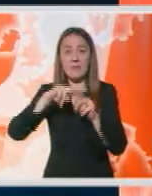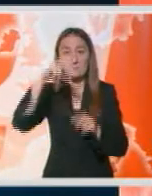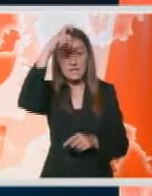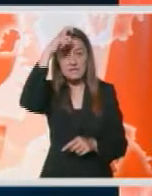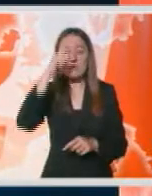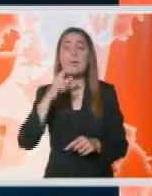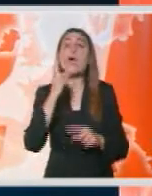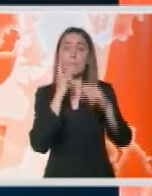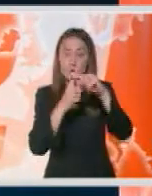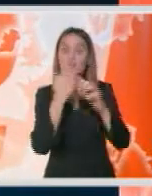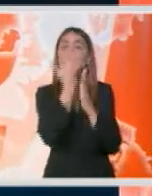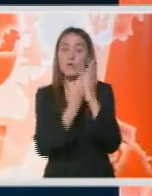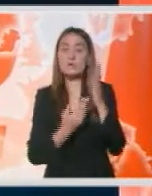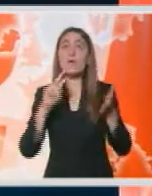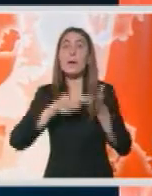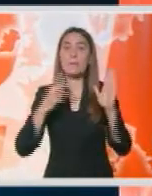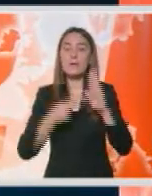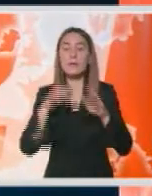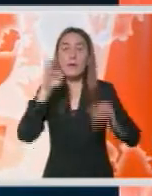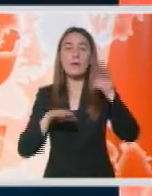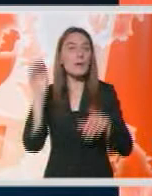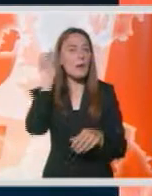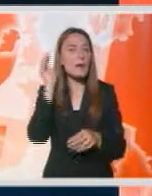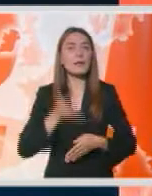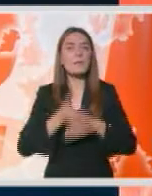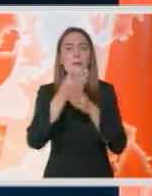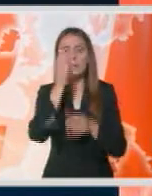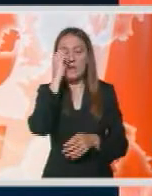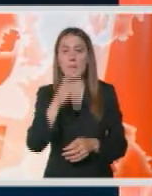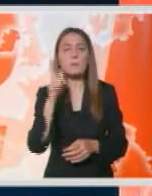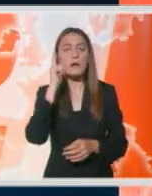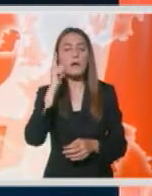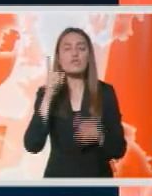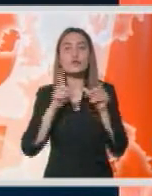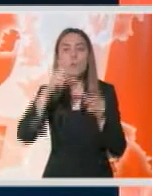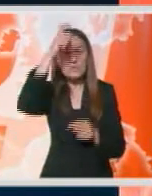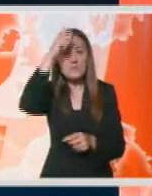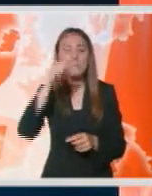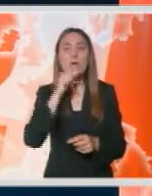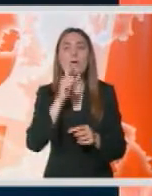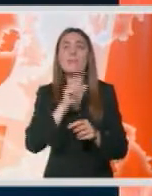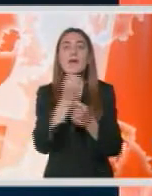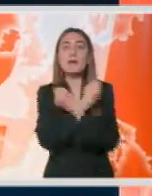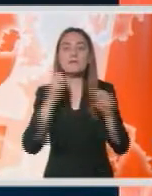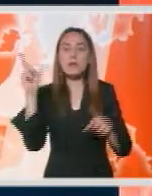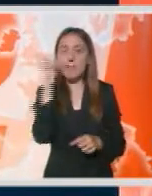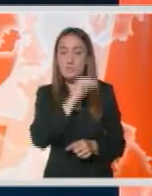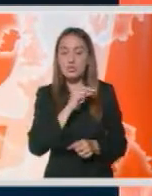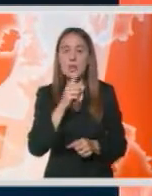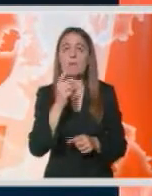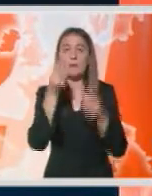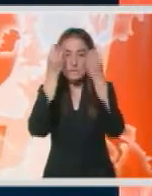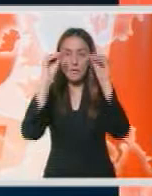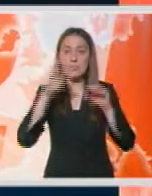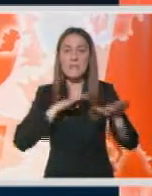Jäger pozitivno je ocenio planirane mere vlade pomoći najugroženijim građanima u Srbiji i najnerazvijenijim opštinama, saopštilo